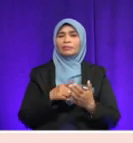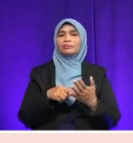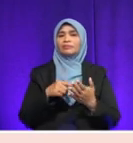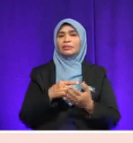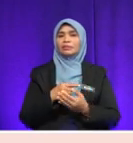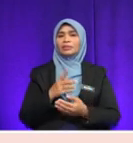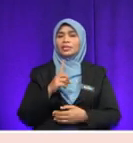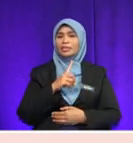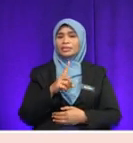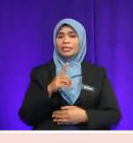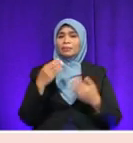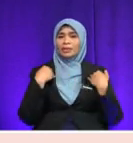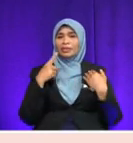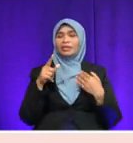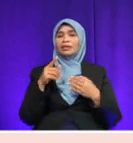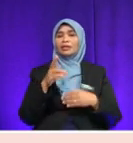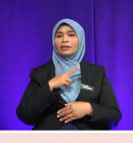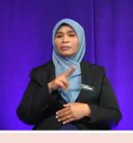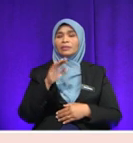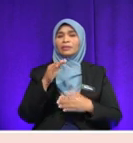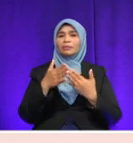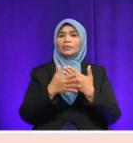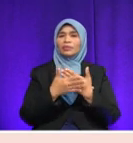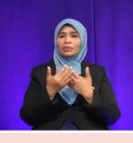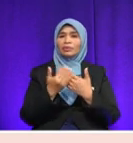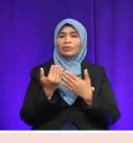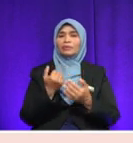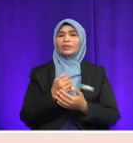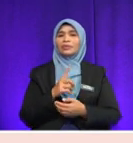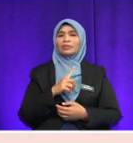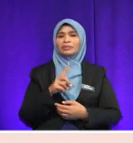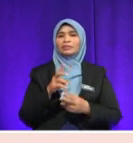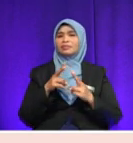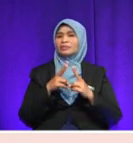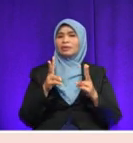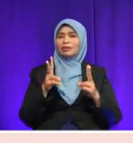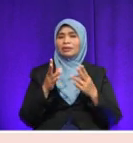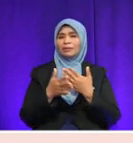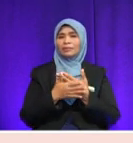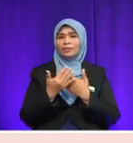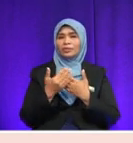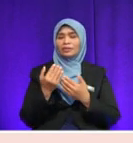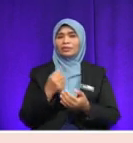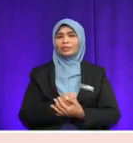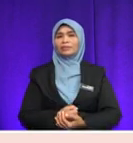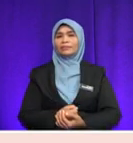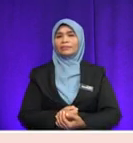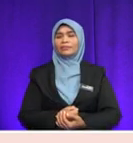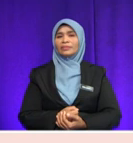Islam adalah agama yang mudah Ustaz Allahu akbar betul Islam sangat memudahkan kita kesimpulan